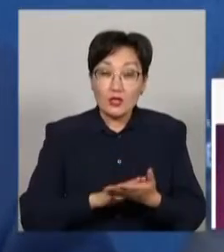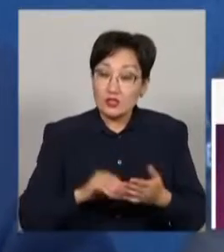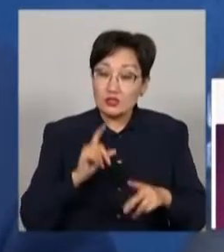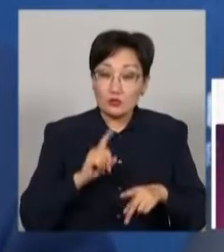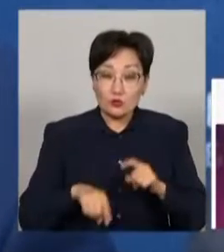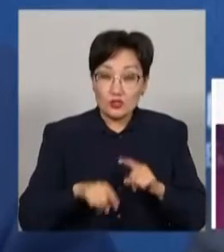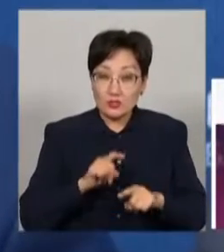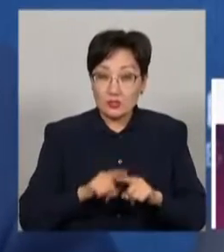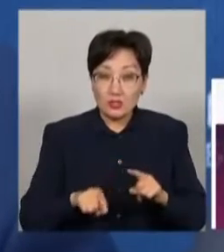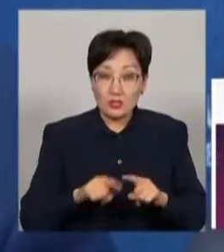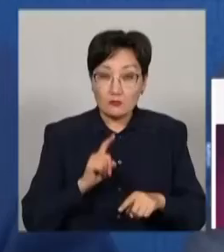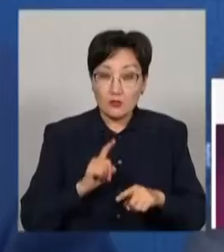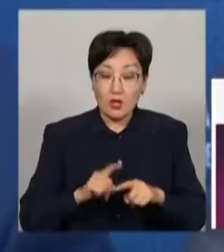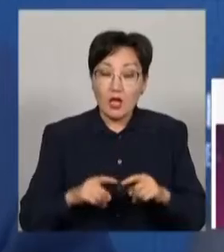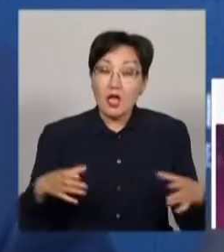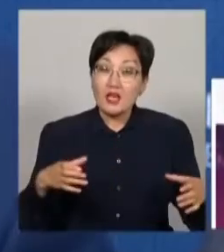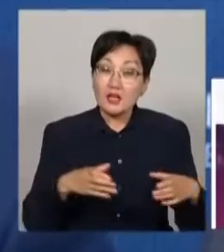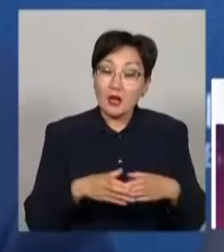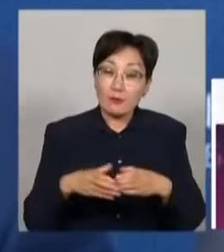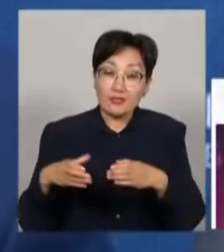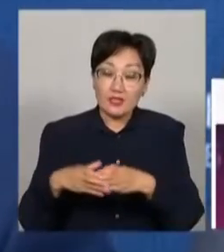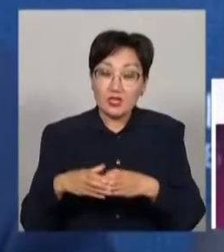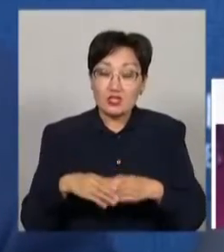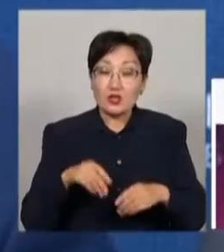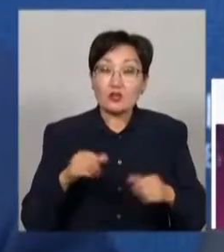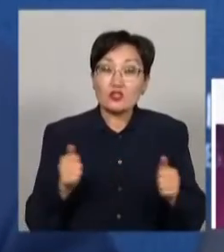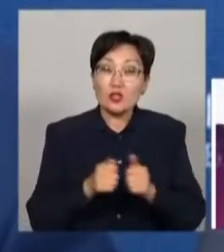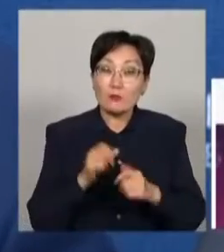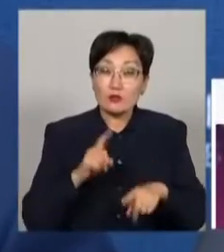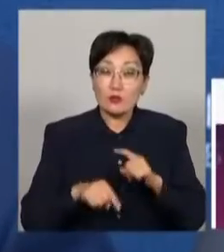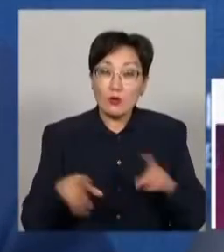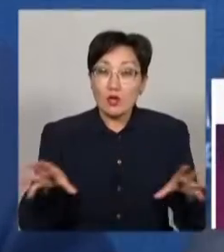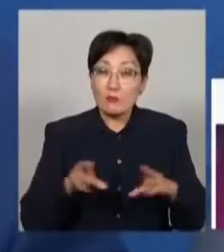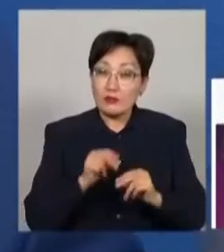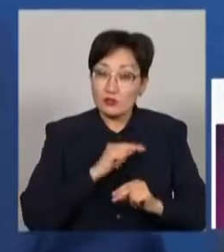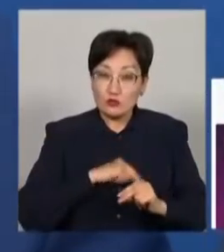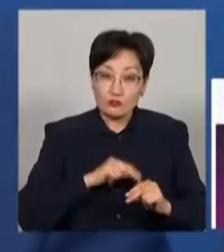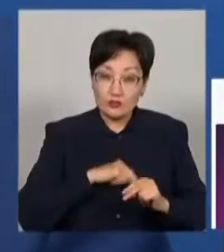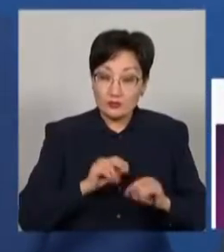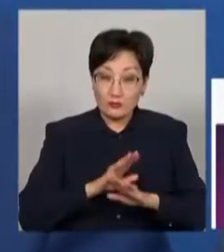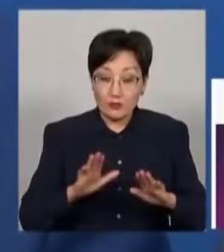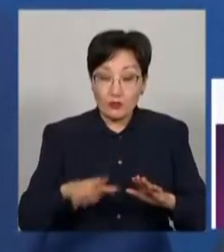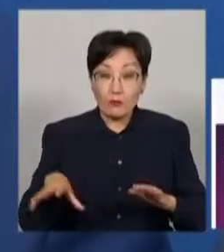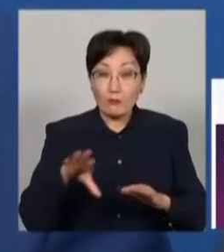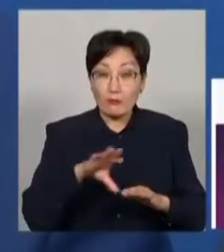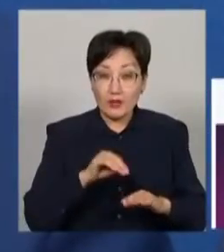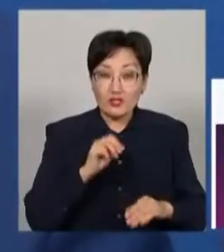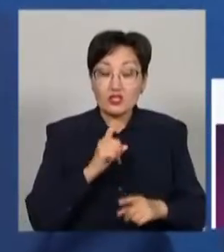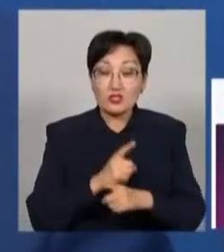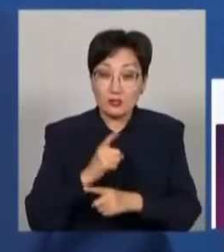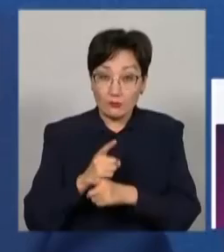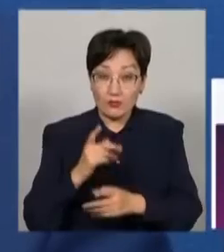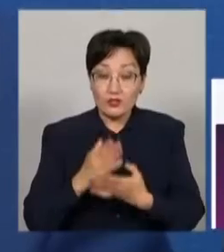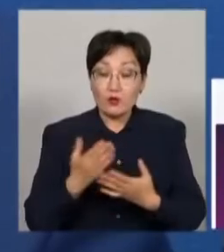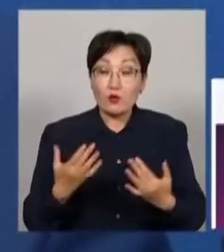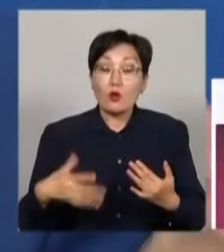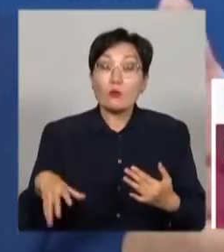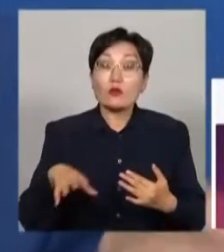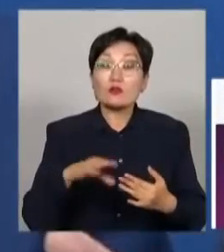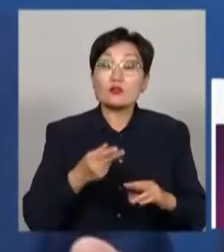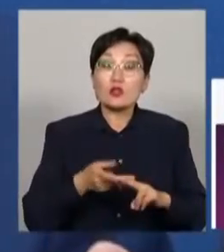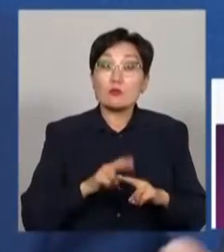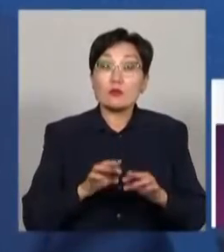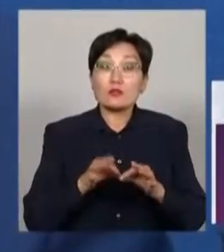туыстары, командасы, жақындары өзімен бірге жұмыс істемейді. Бәріне тоқтап салды. Яғни осының бәрін